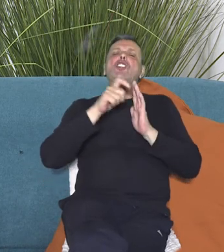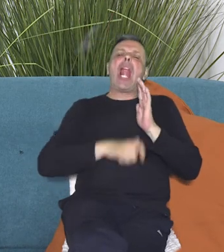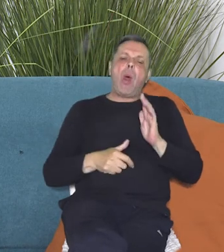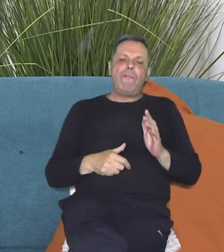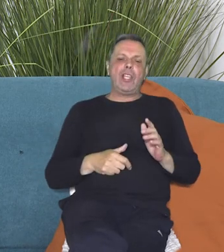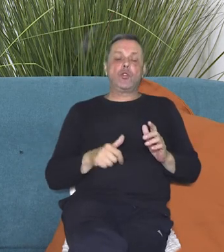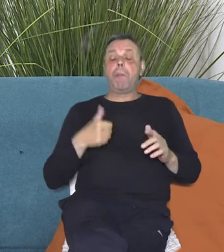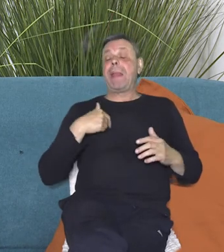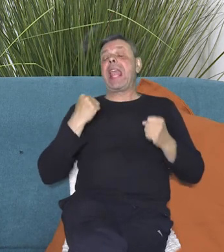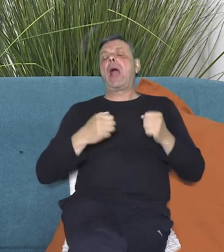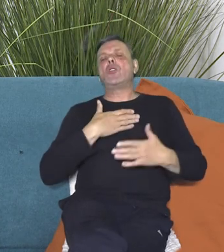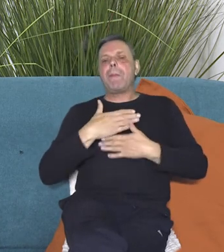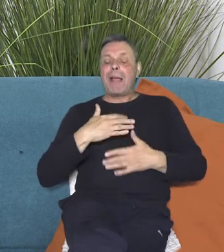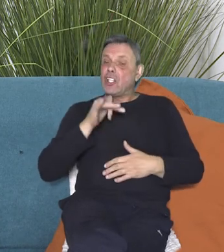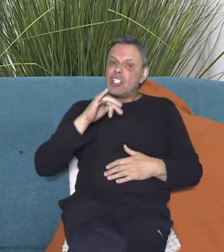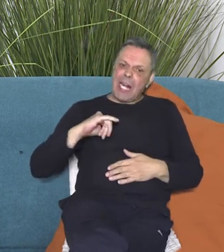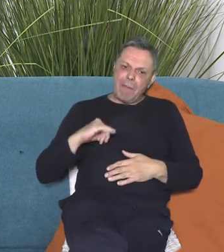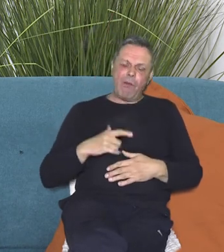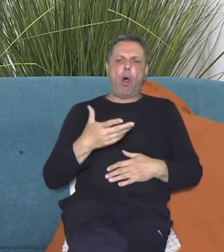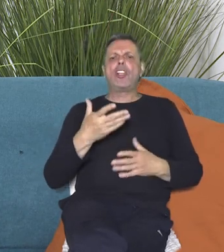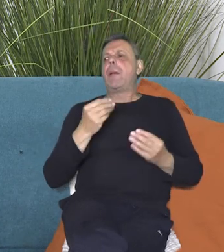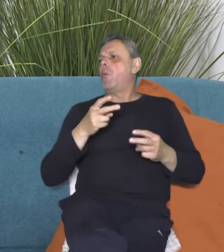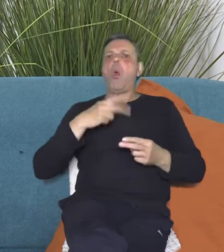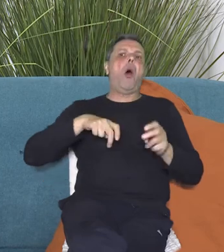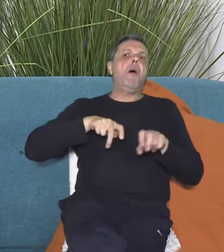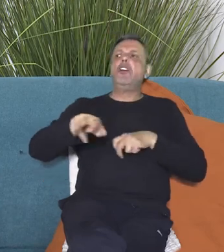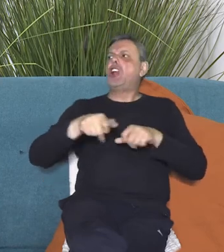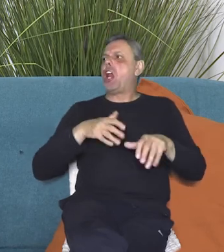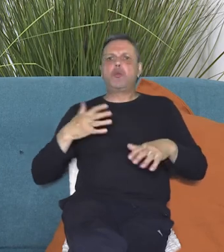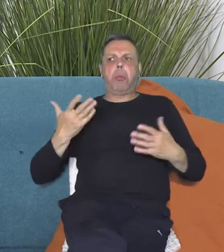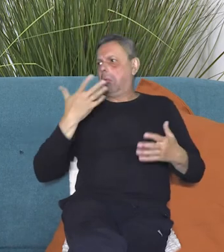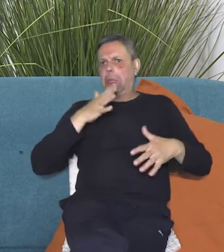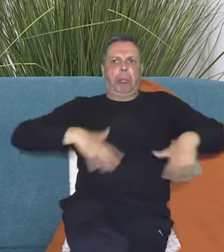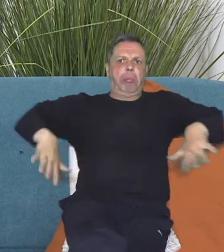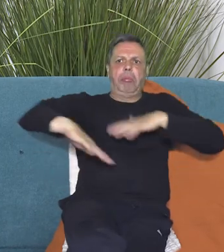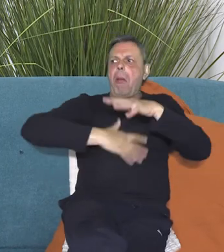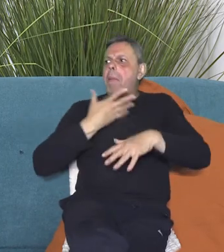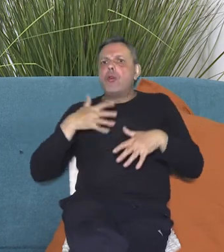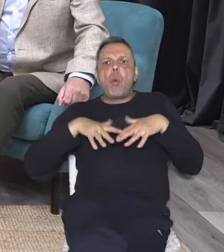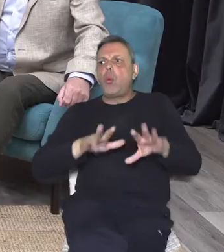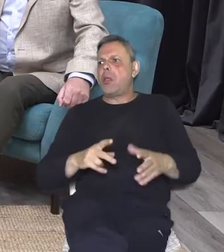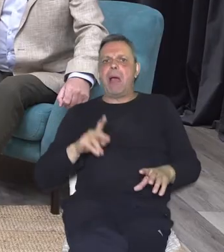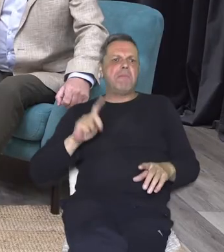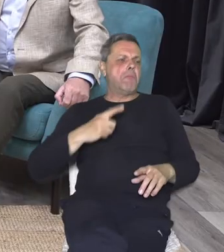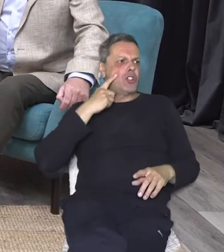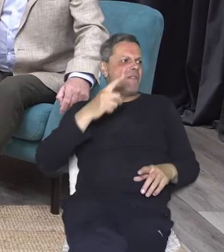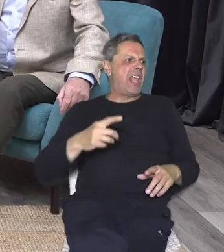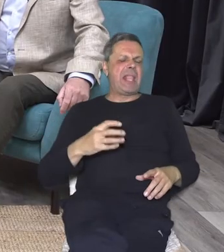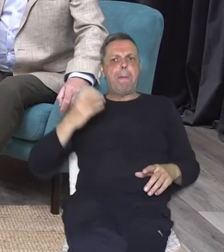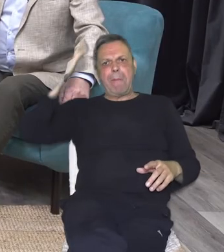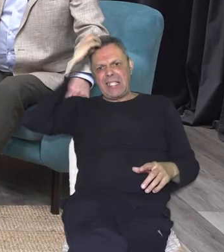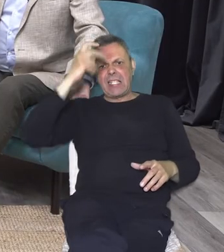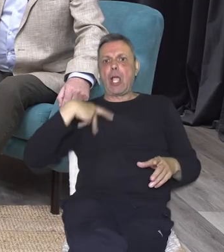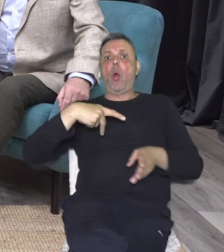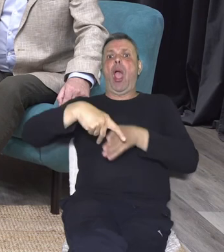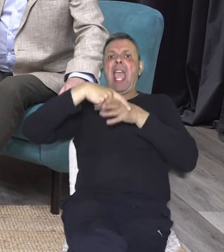članovi Danskog dvora su mi jako simpatični i zanimljivi. Oni se često šeću normalno među ljudima. Možeš vidjeti